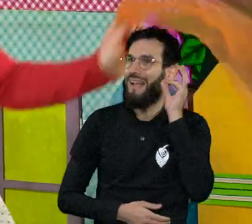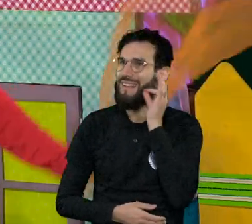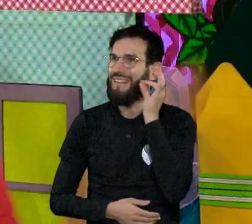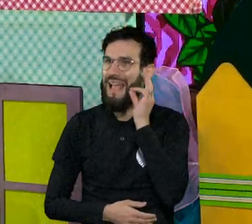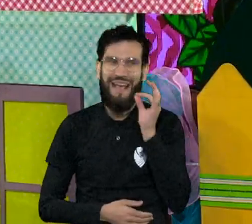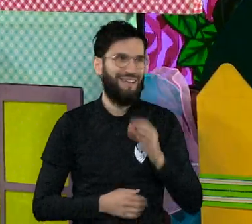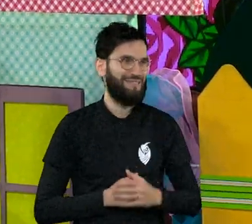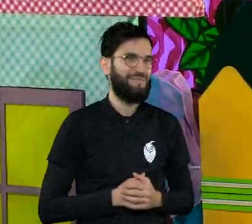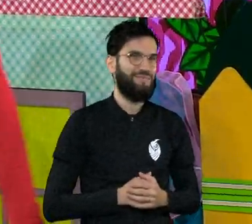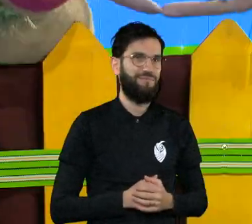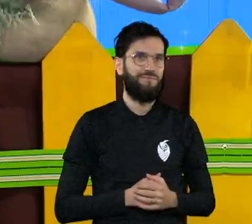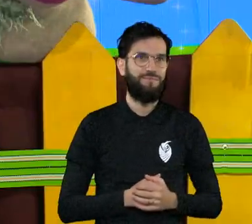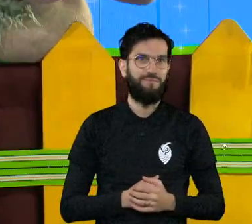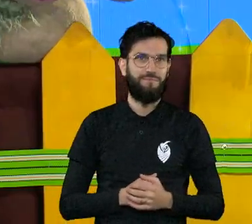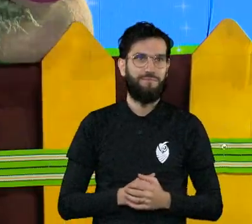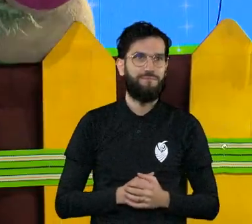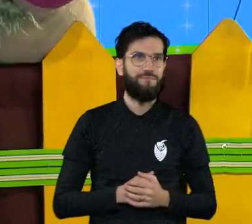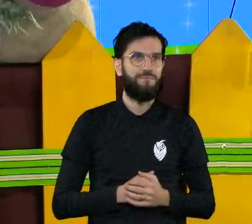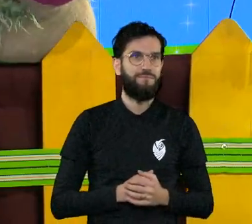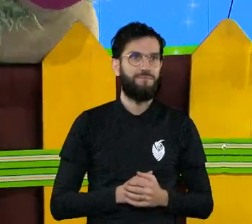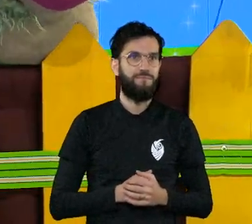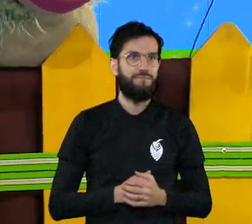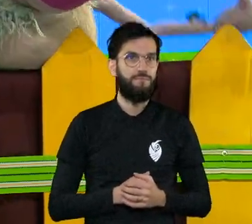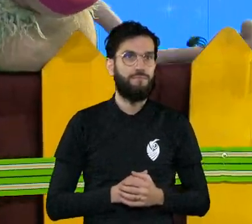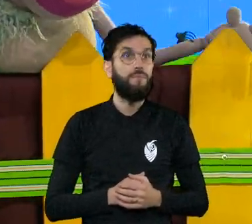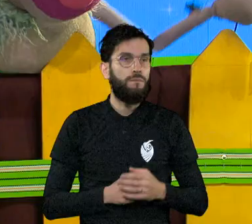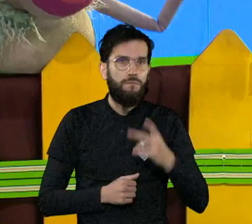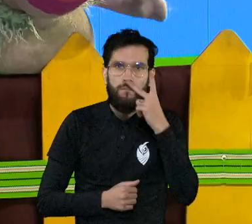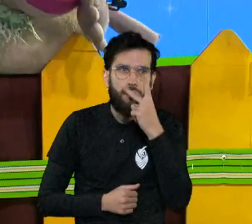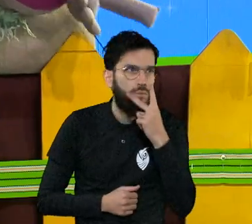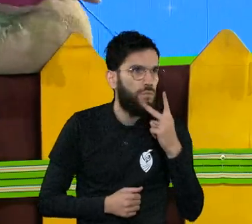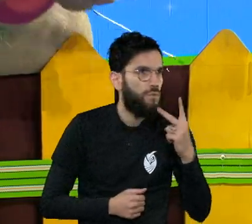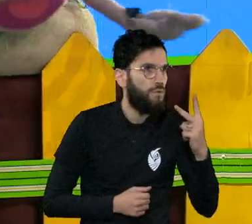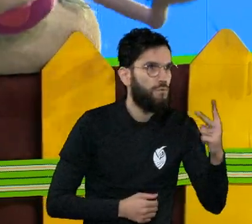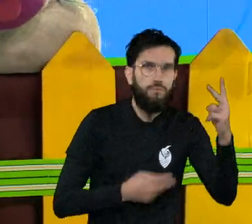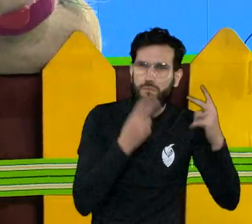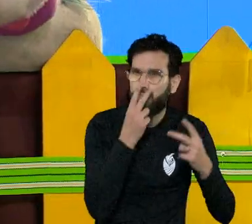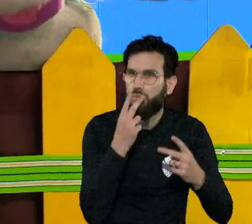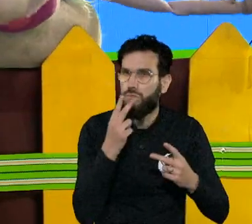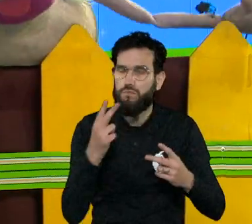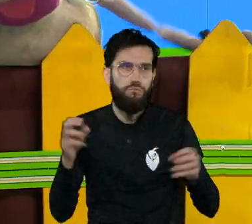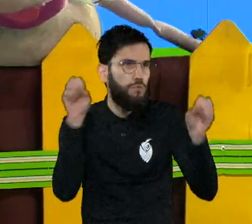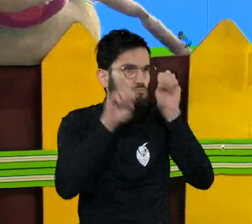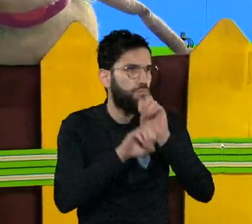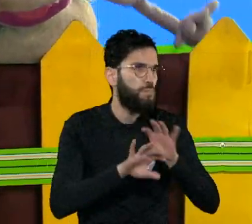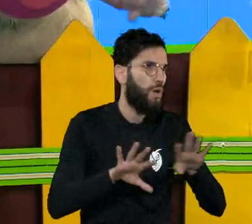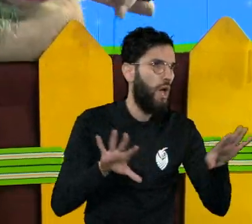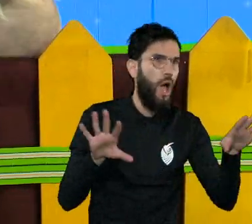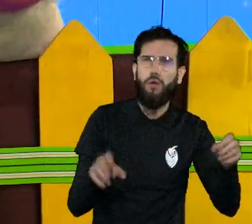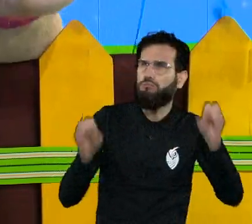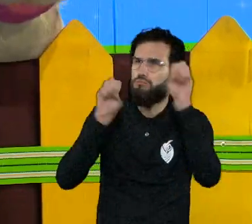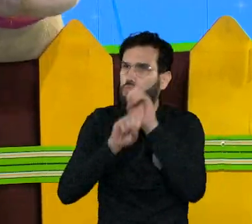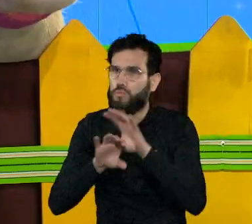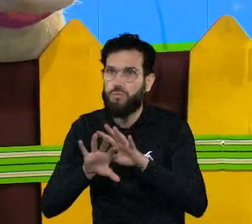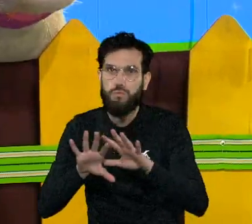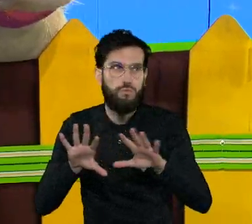len perfektné. Spoznaj sílu zázrakov, s Elzou mocnou